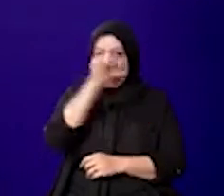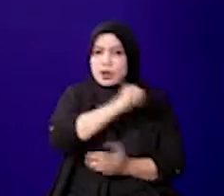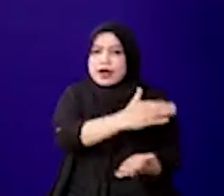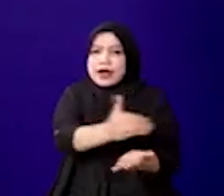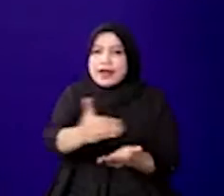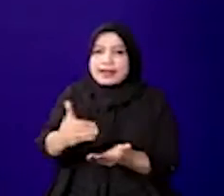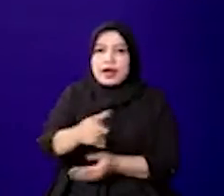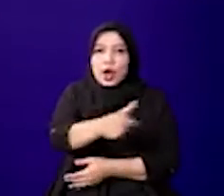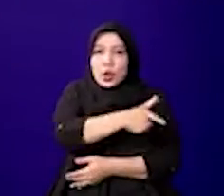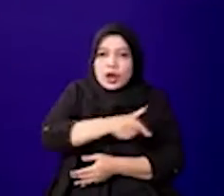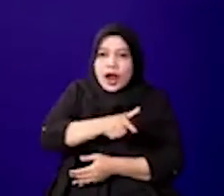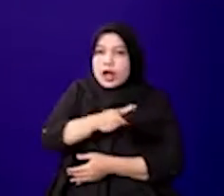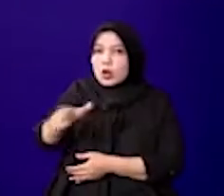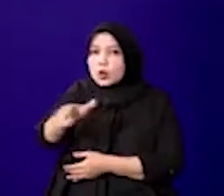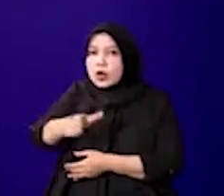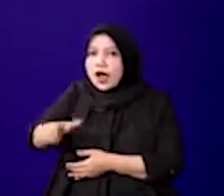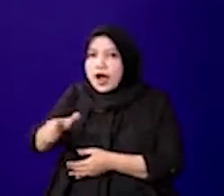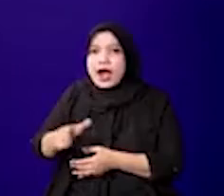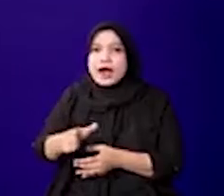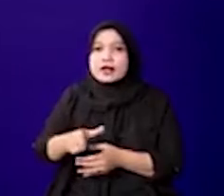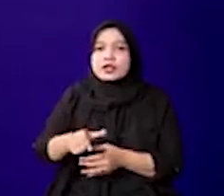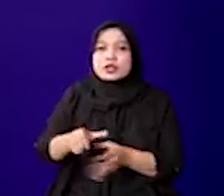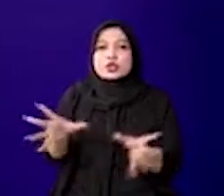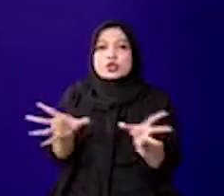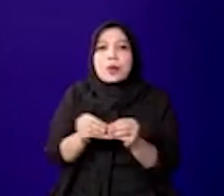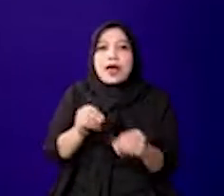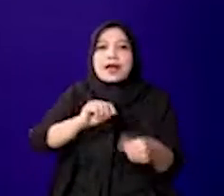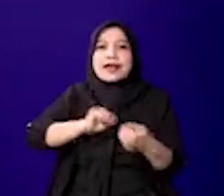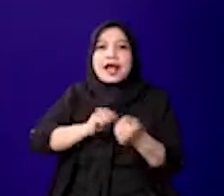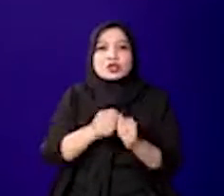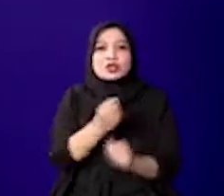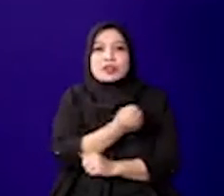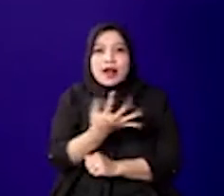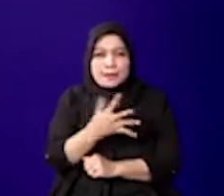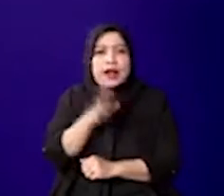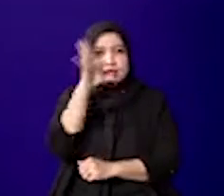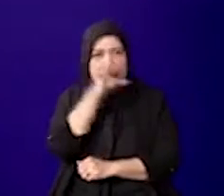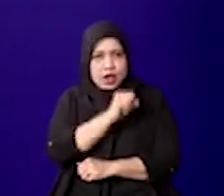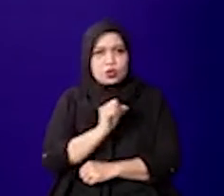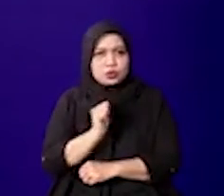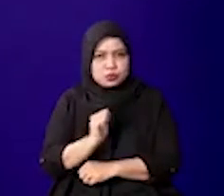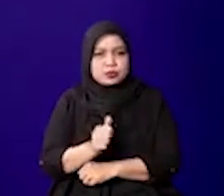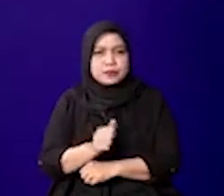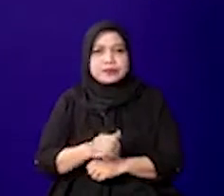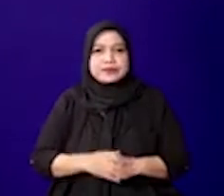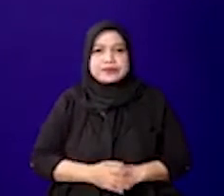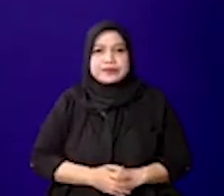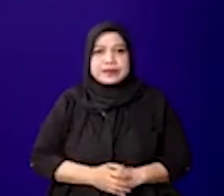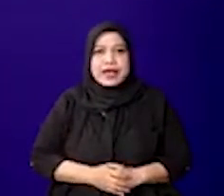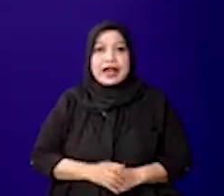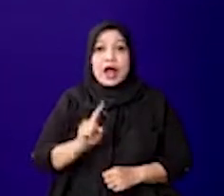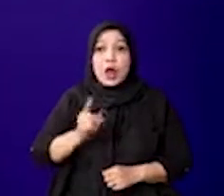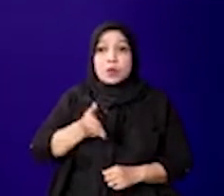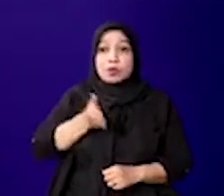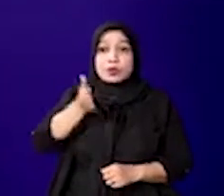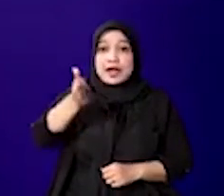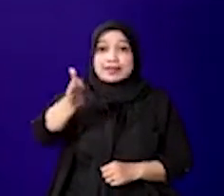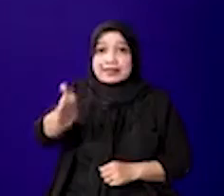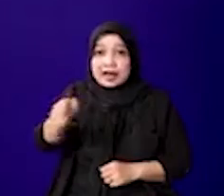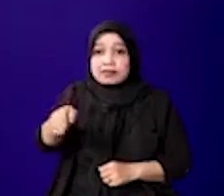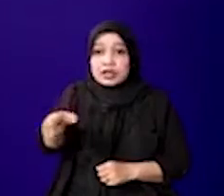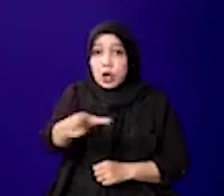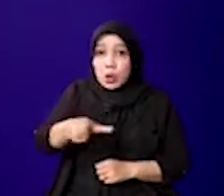ke kelurahan itu jangan kita kekelurahan yang banyak kasusnya begitu kalau kalau bisa